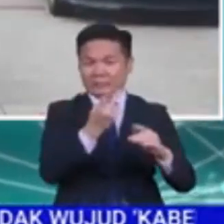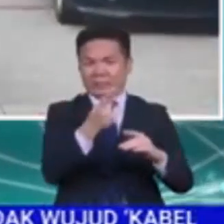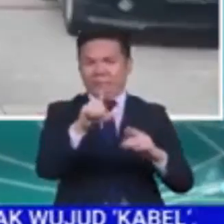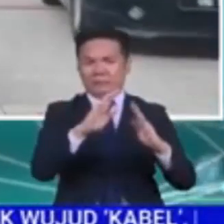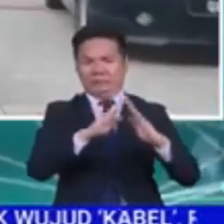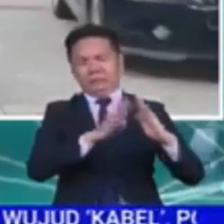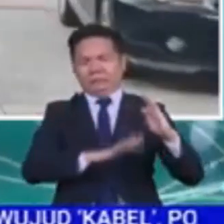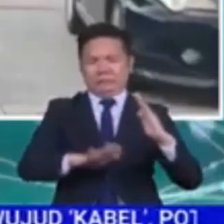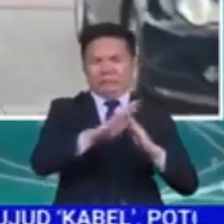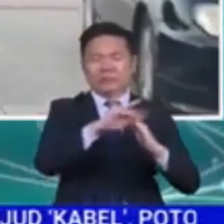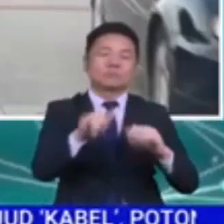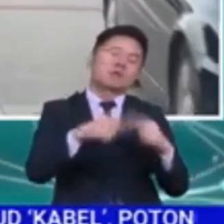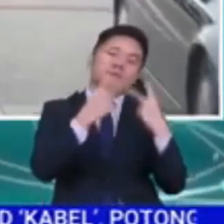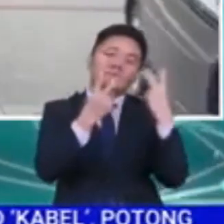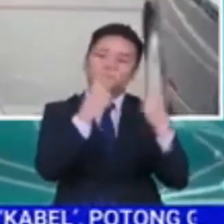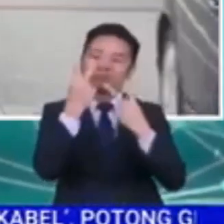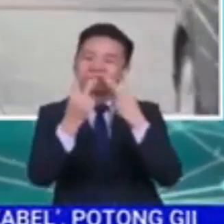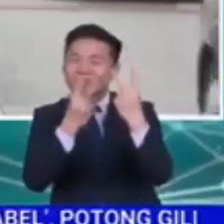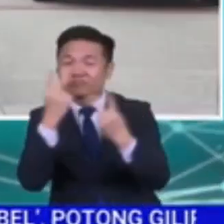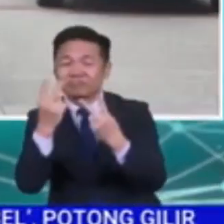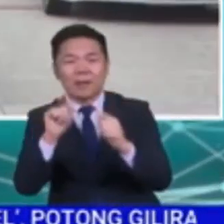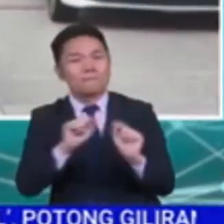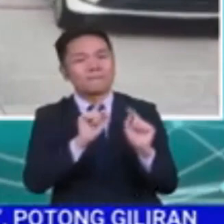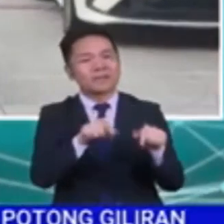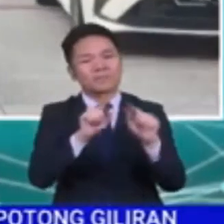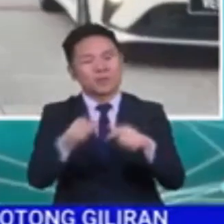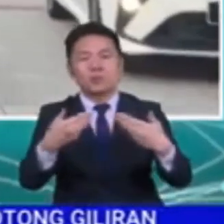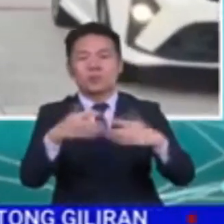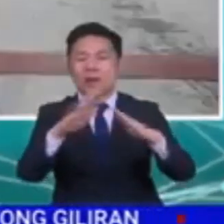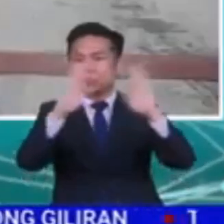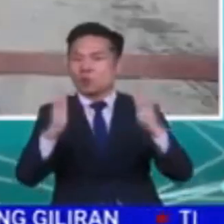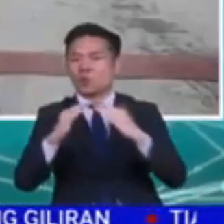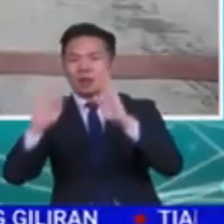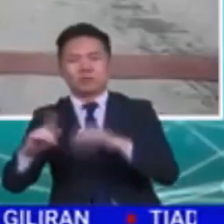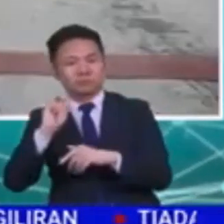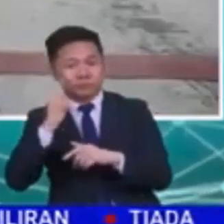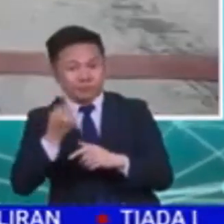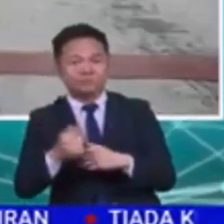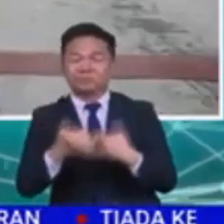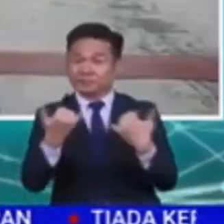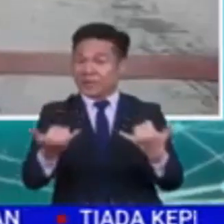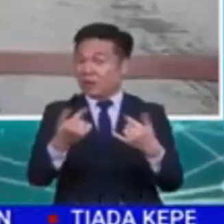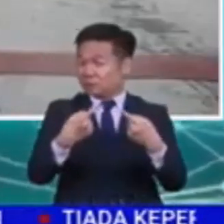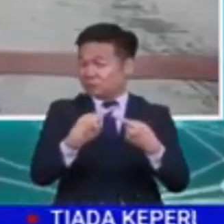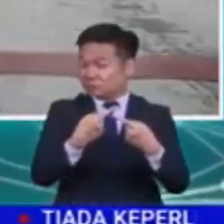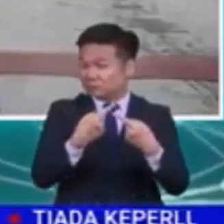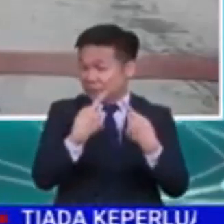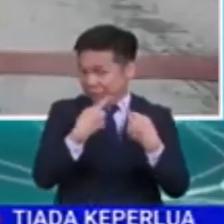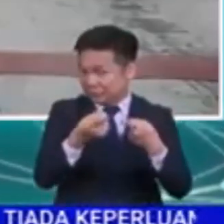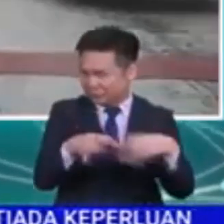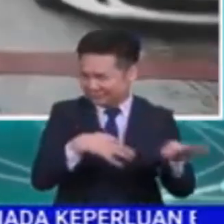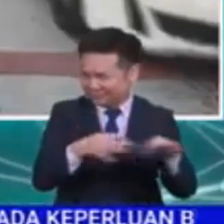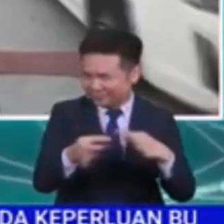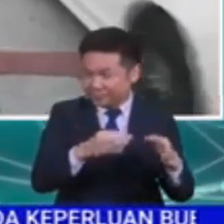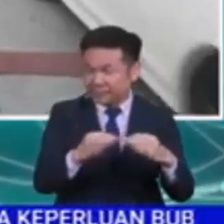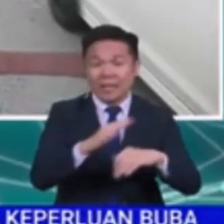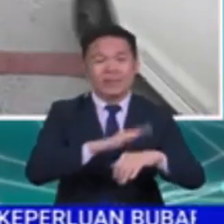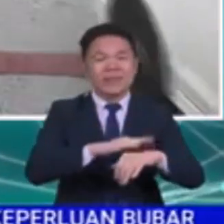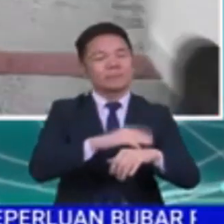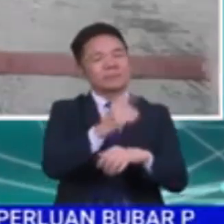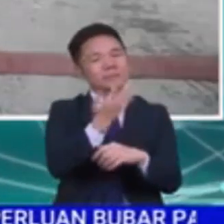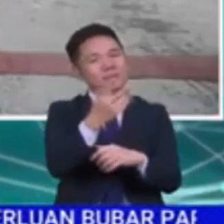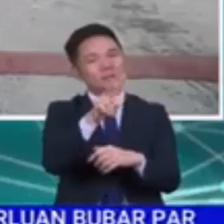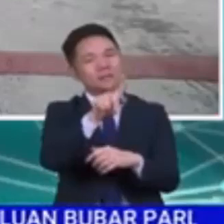melakukan aktiviti kunjung-mengunjung dan menghadiri rumah terbuka. Saudara, sebagai maklumat tambahan, sekitar jam 5